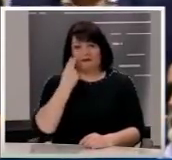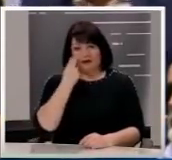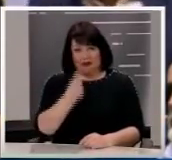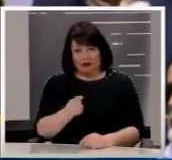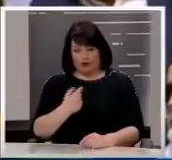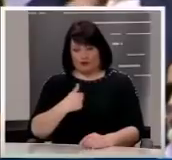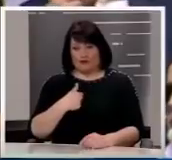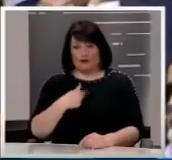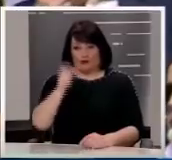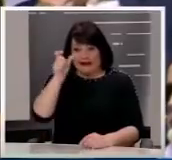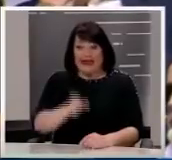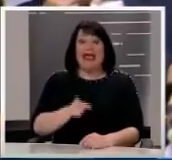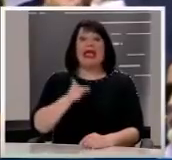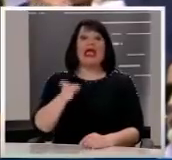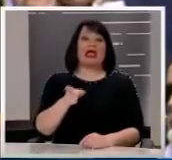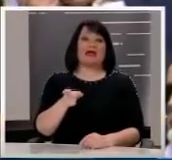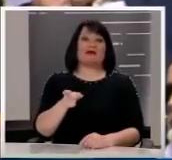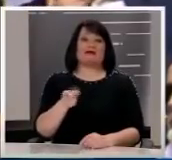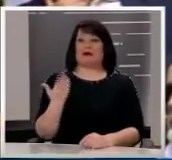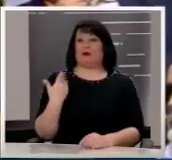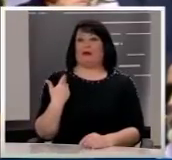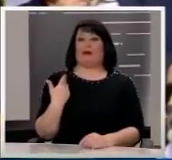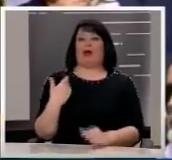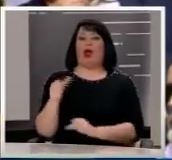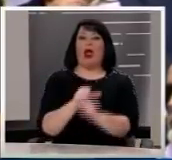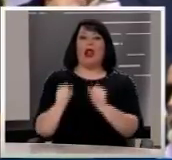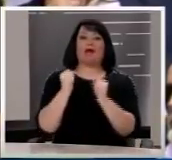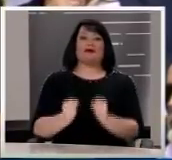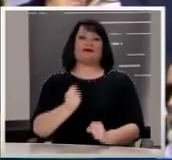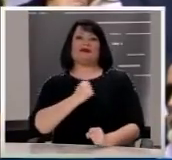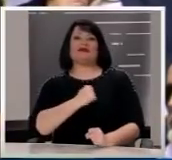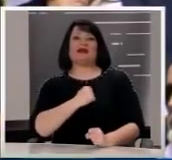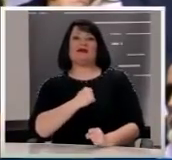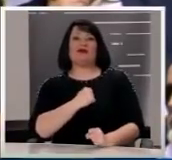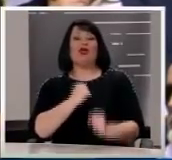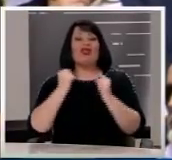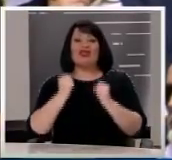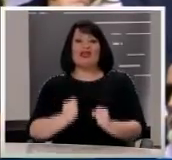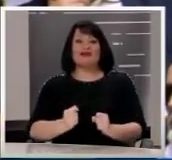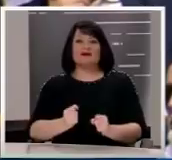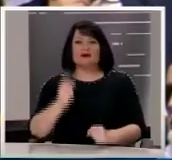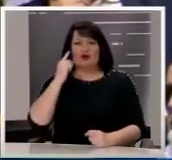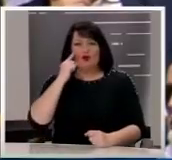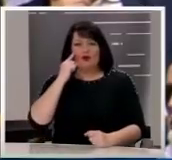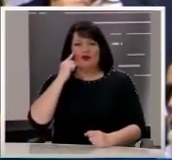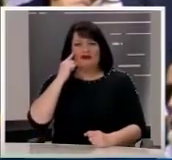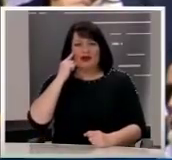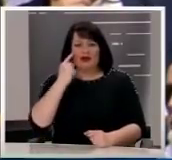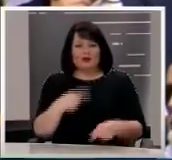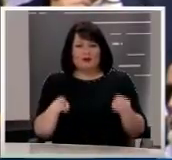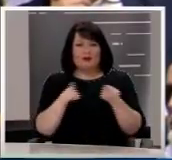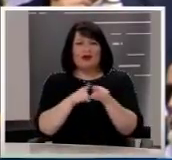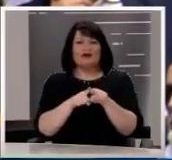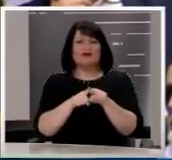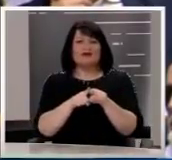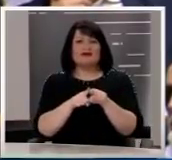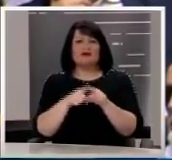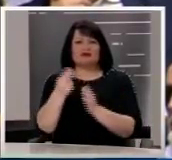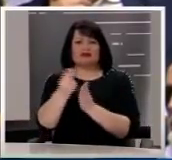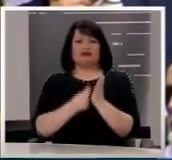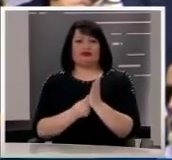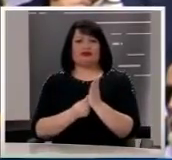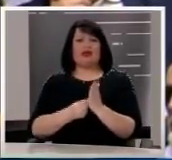διαπιστώσω ότι εσείς εσχάτως αλλάξατε άποψη, είχα την αίσθηση ότι η εθνική γραμμή είναι γραμμή που είχε διατυπωθεί πολλά και σε αυτήν